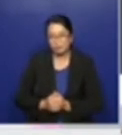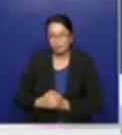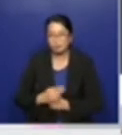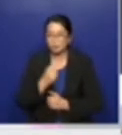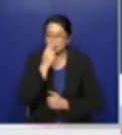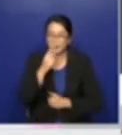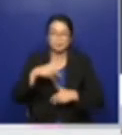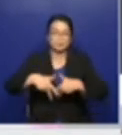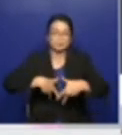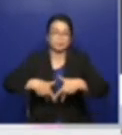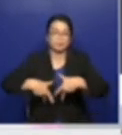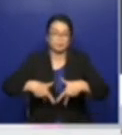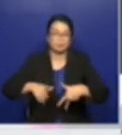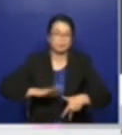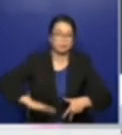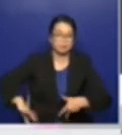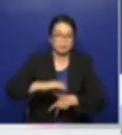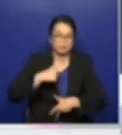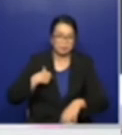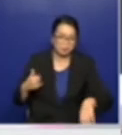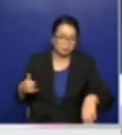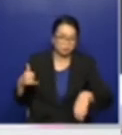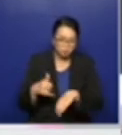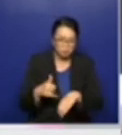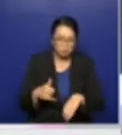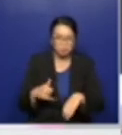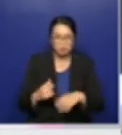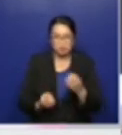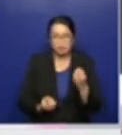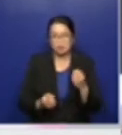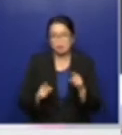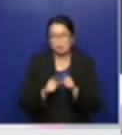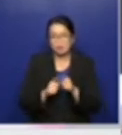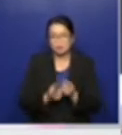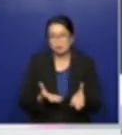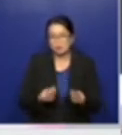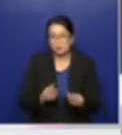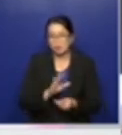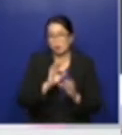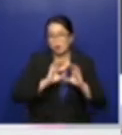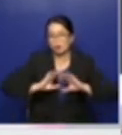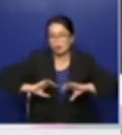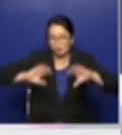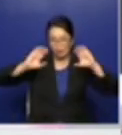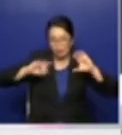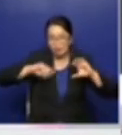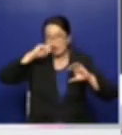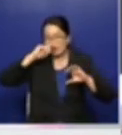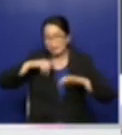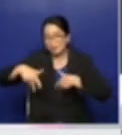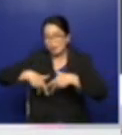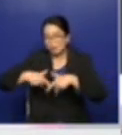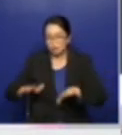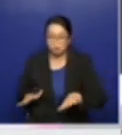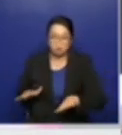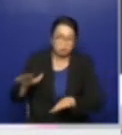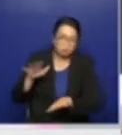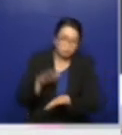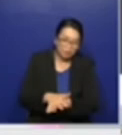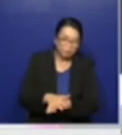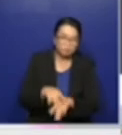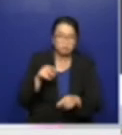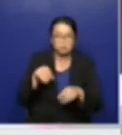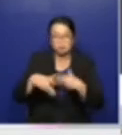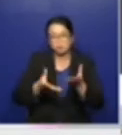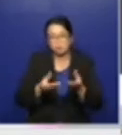าชนว่าเป็นผู้บุกรุกที่ดินของรัฐการปฏิรูปต้องมองกลับข้างฮะต้องคุ้มครองคน